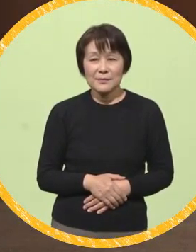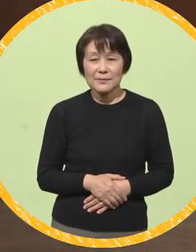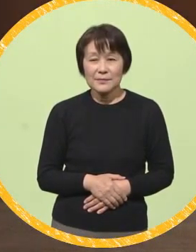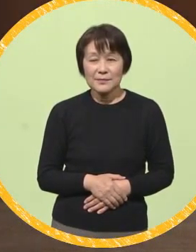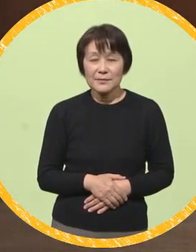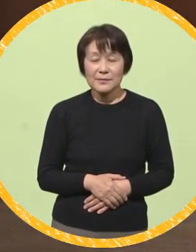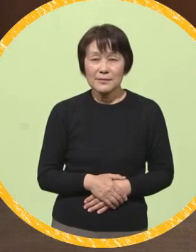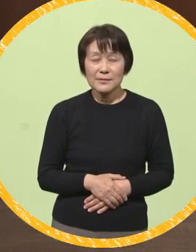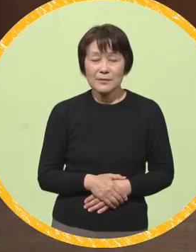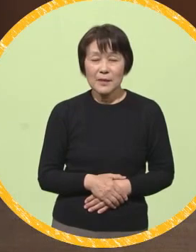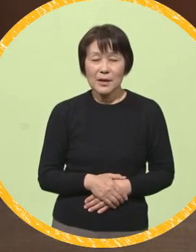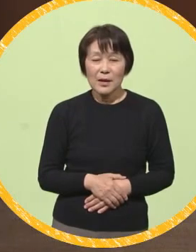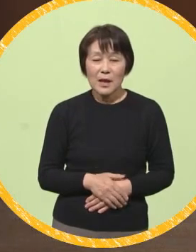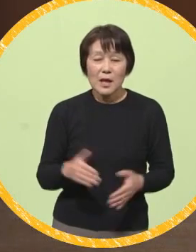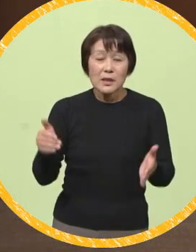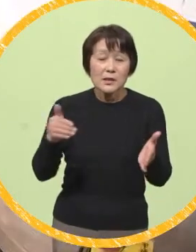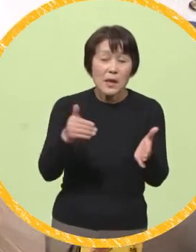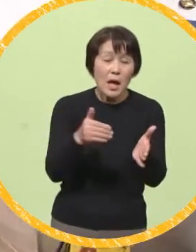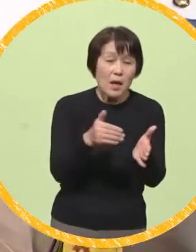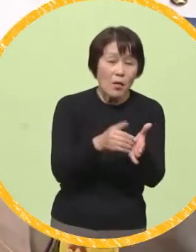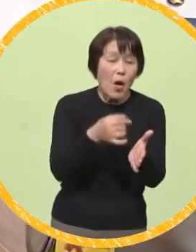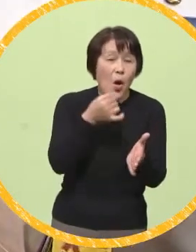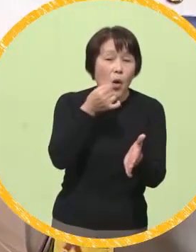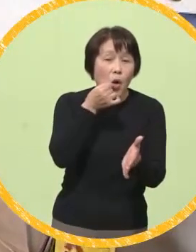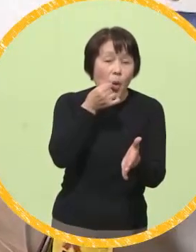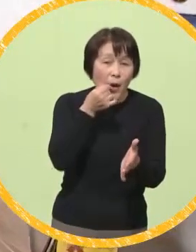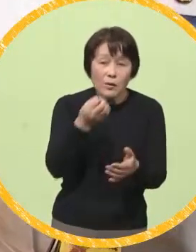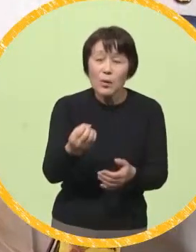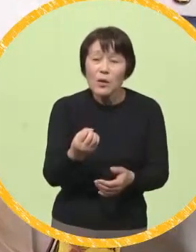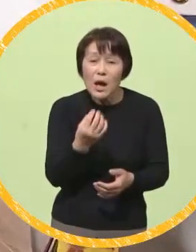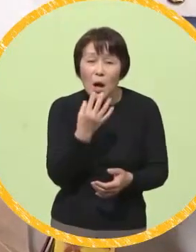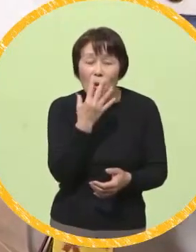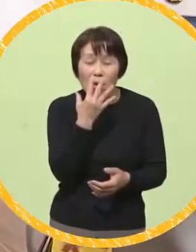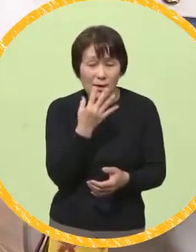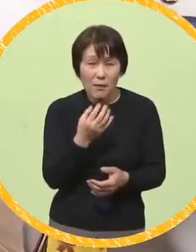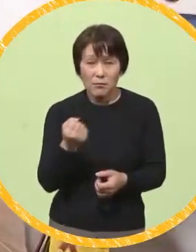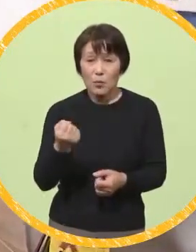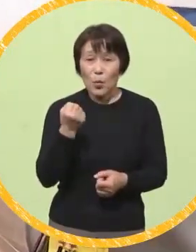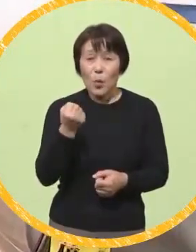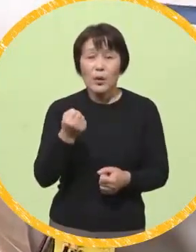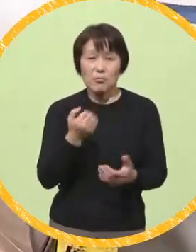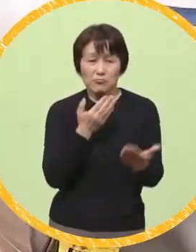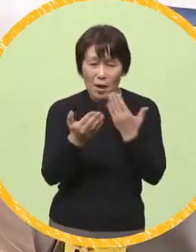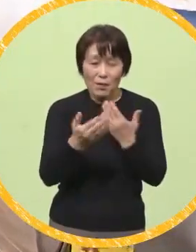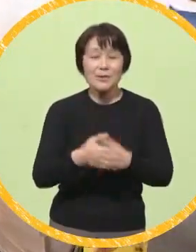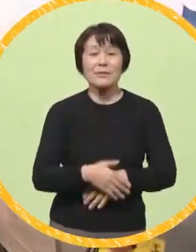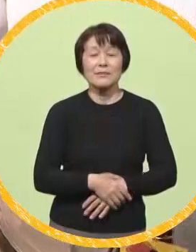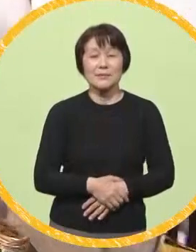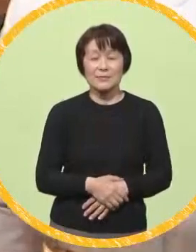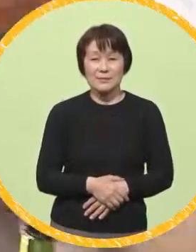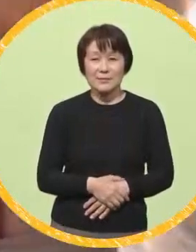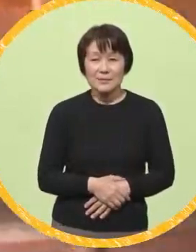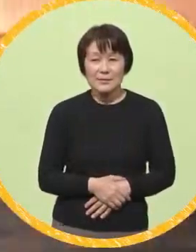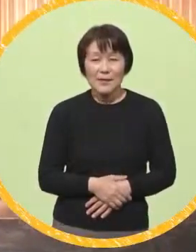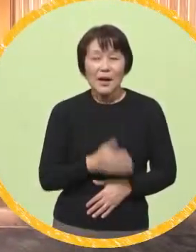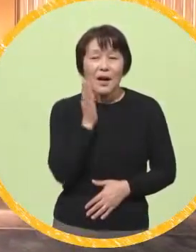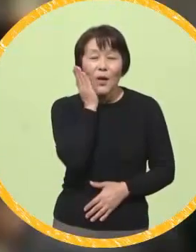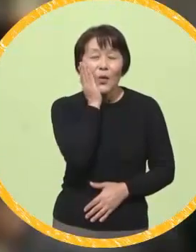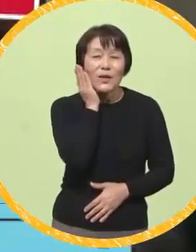でも最後に残るこのお米の香りがすごい濃いような気がしますね、はい、美味し